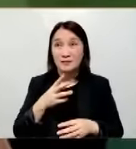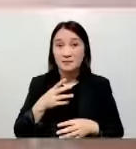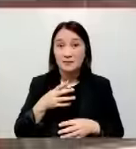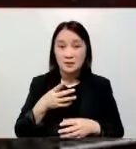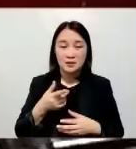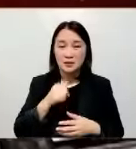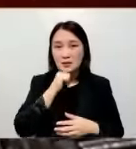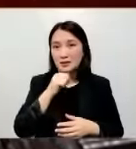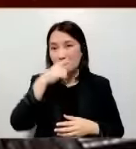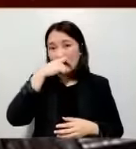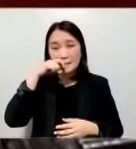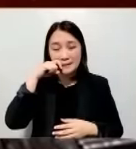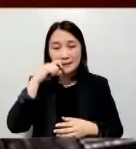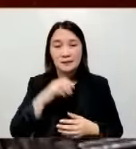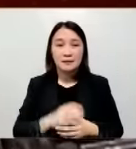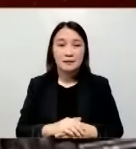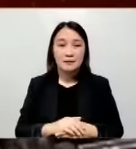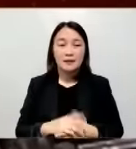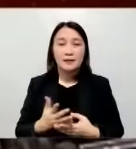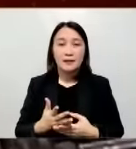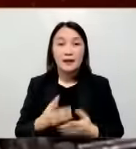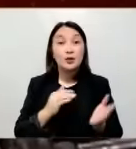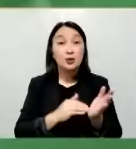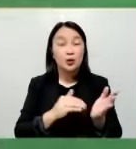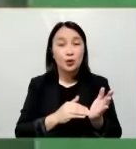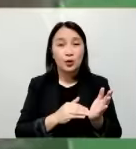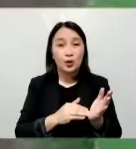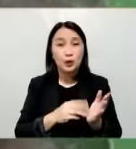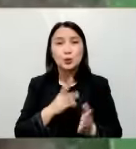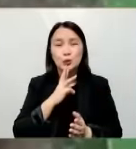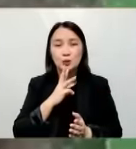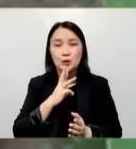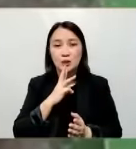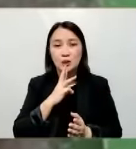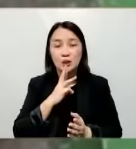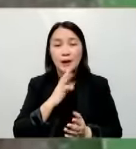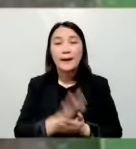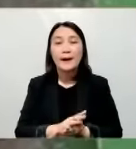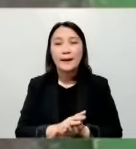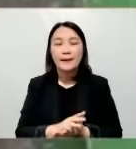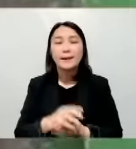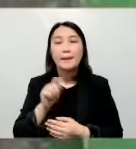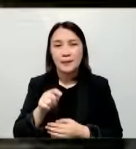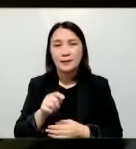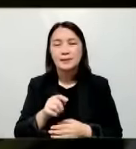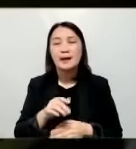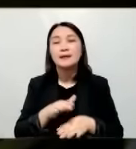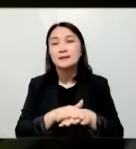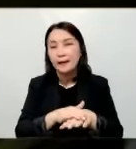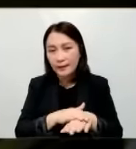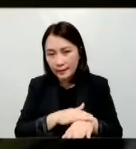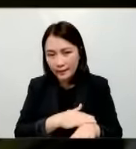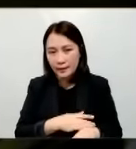matuyuan. Sabi ni Doc Dex, kahit tubig pa yan, drink moderately pa rin. Yung 8 to 10 glasses okay lamang, even 12